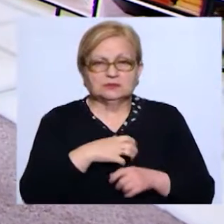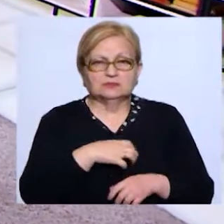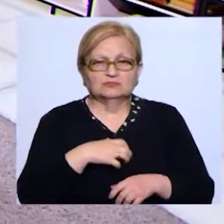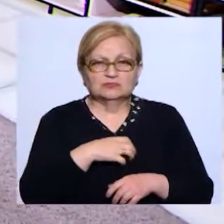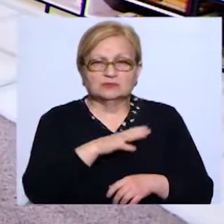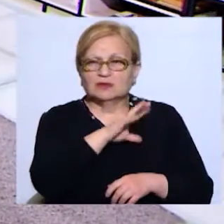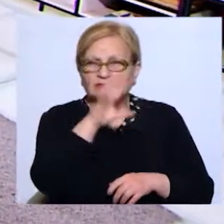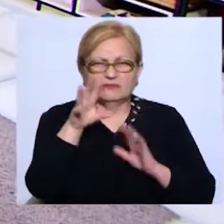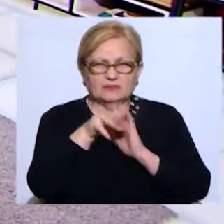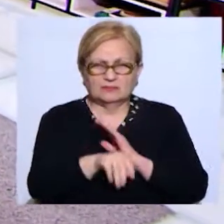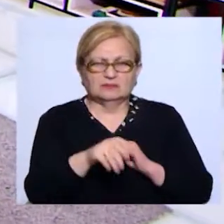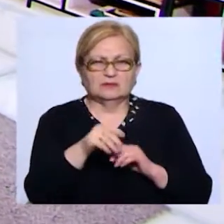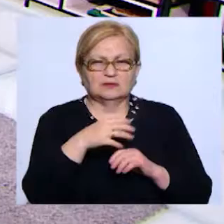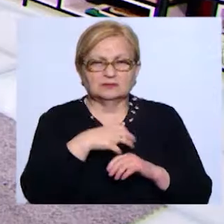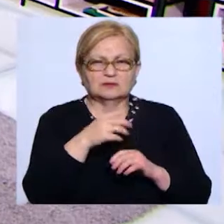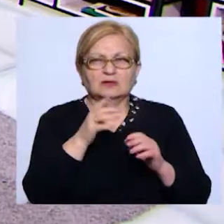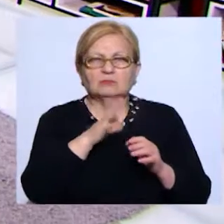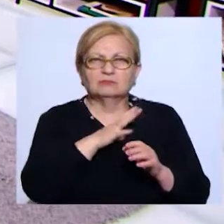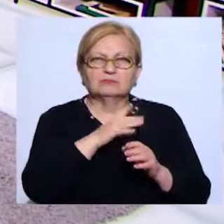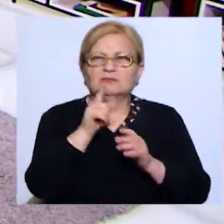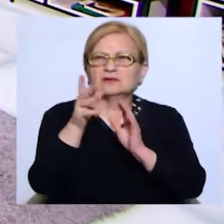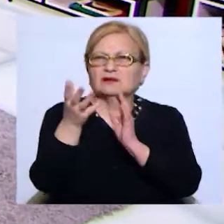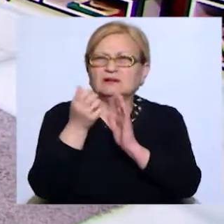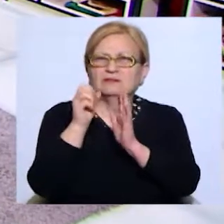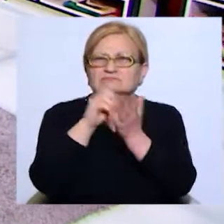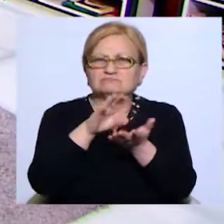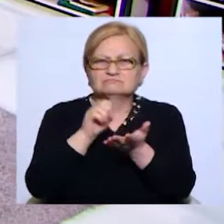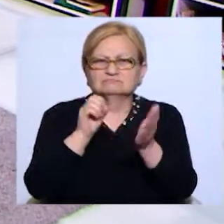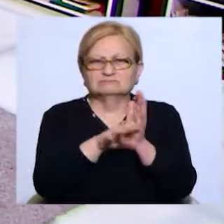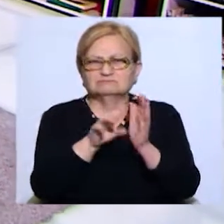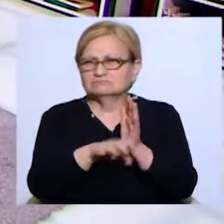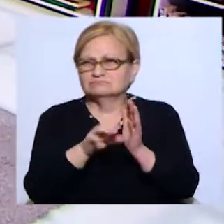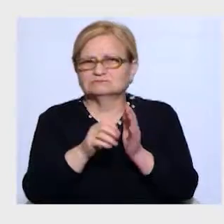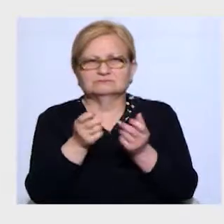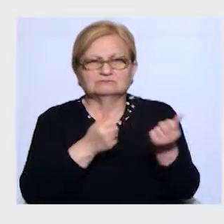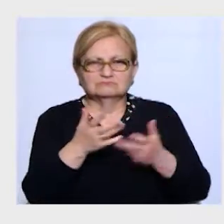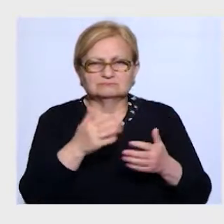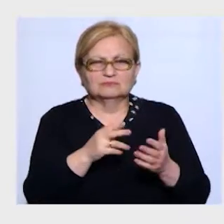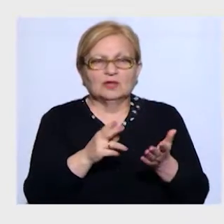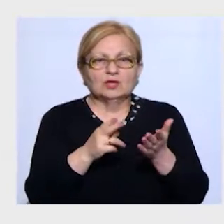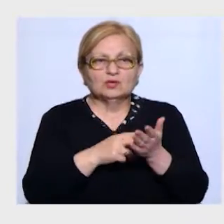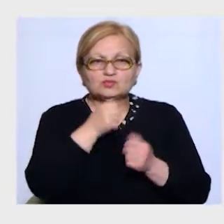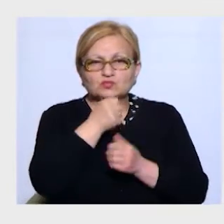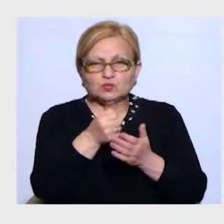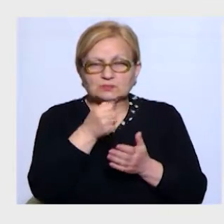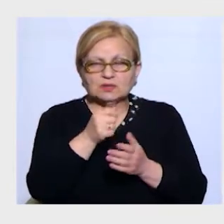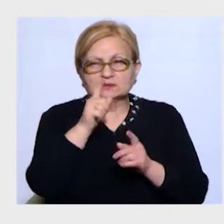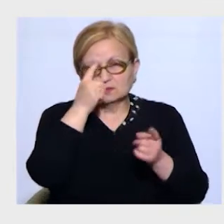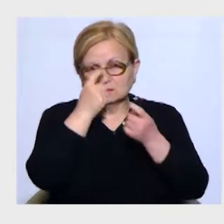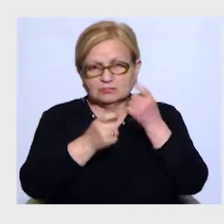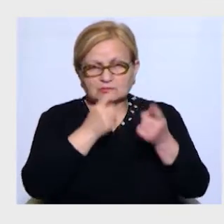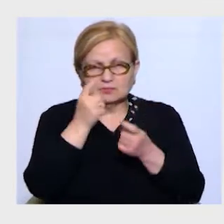ყველა დისციპლინაში, აი, ყველგან ხდება მონაცემების შეგროვება, დამუშავება, ანალიზი. ყოველდღიურ ცხოვრებაში ჟურნალისტები როცა ინფორმაციას